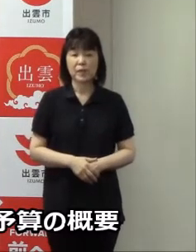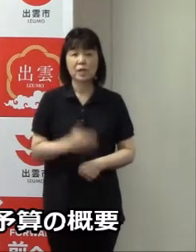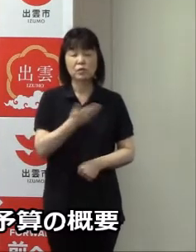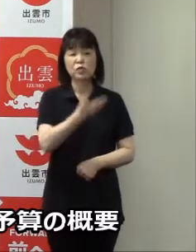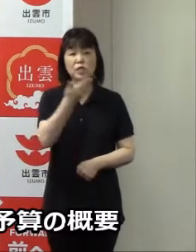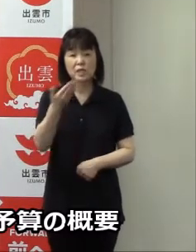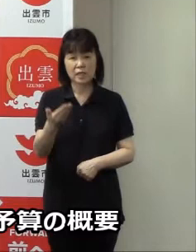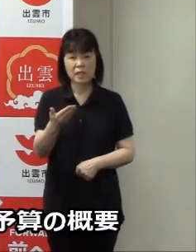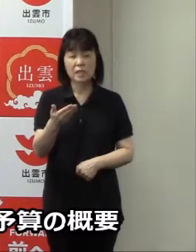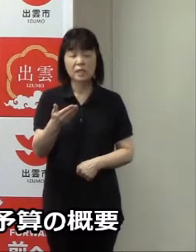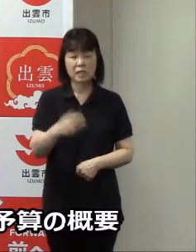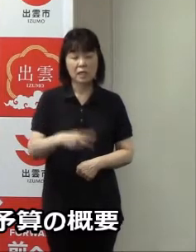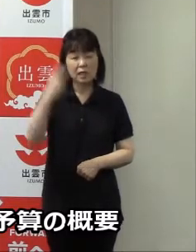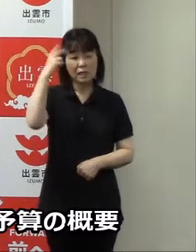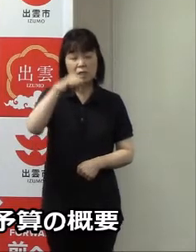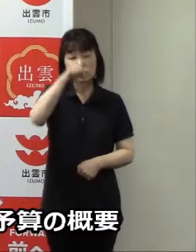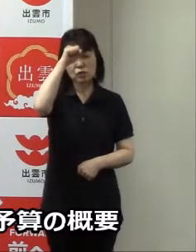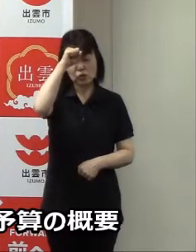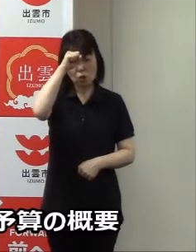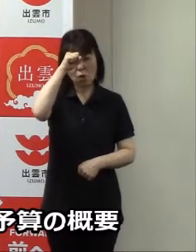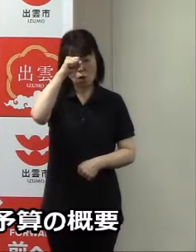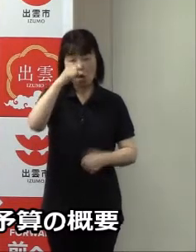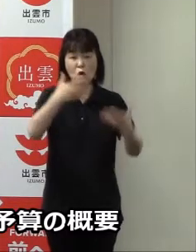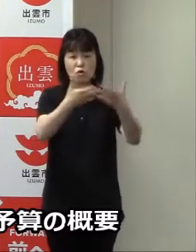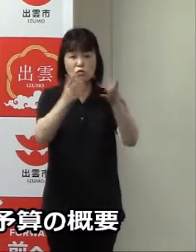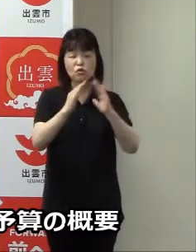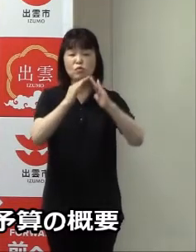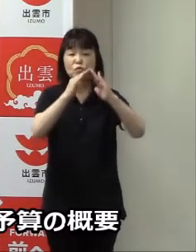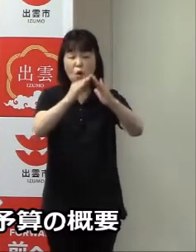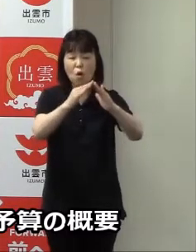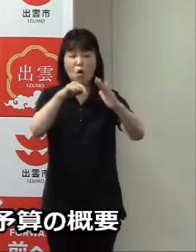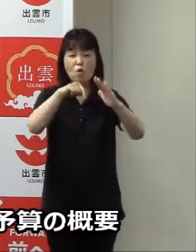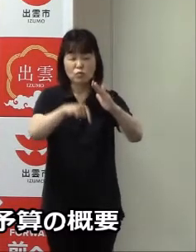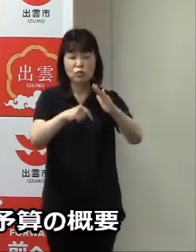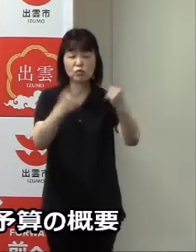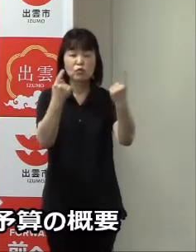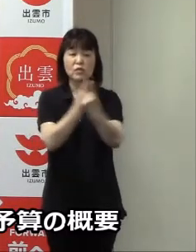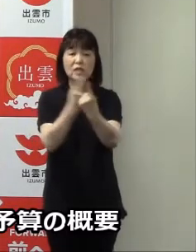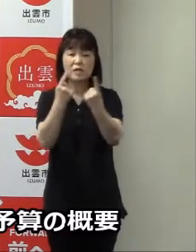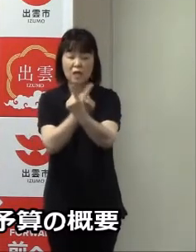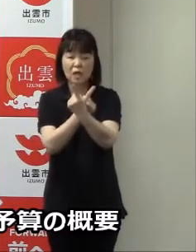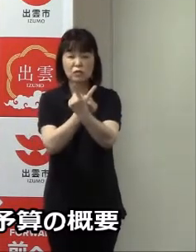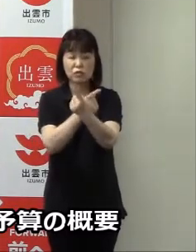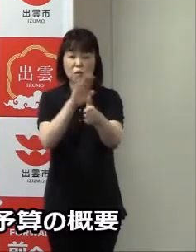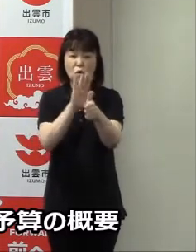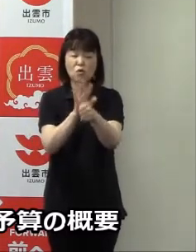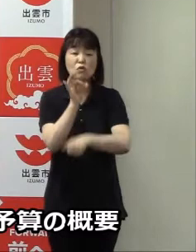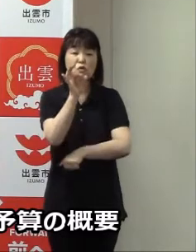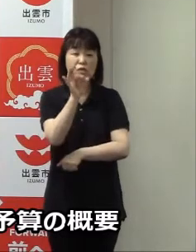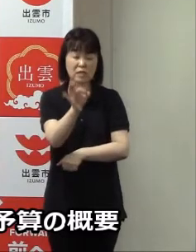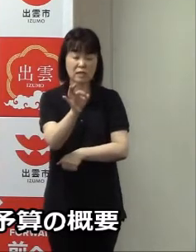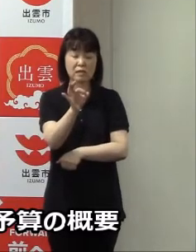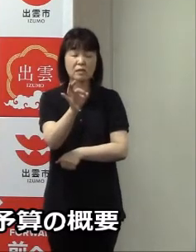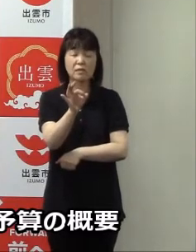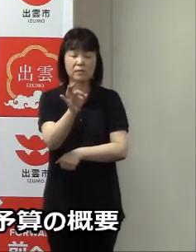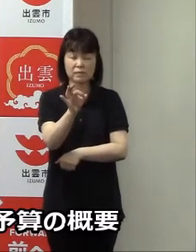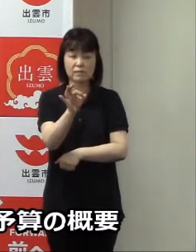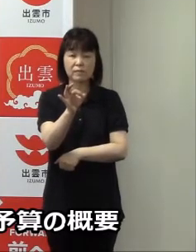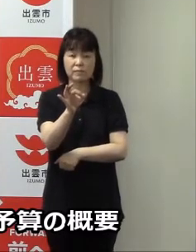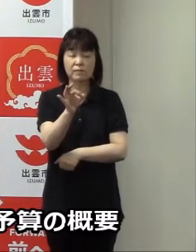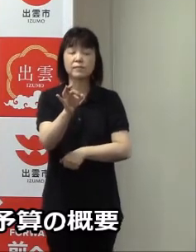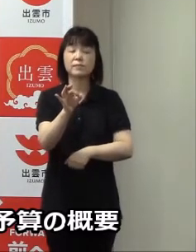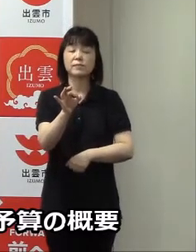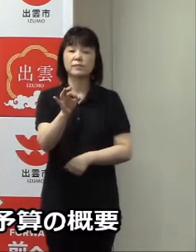知症高齢者グループホームが実施する施設改修費に対する防災 回収、二事業者に対する、